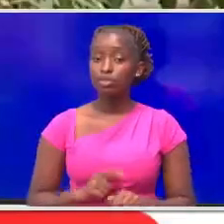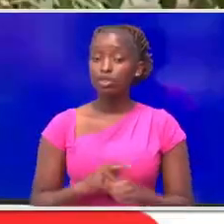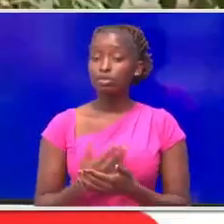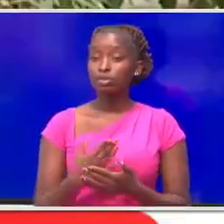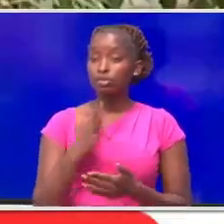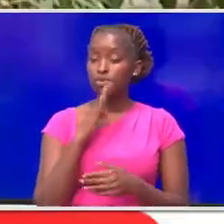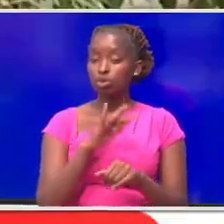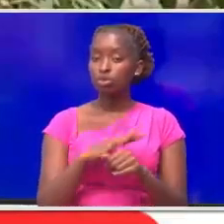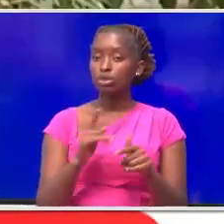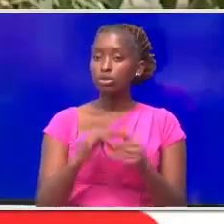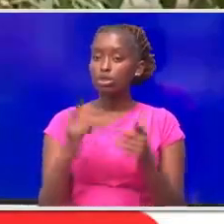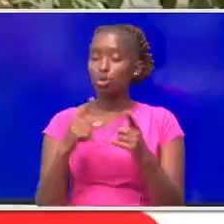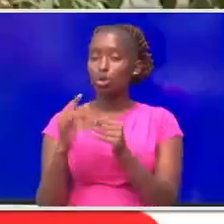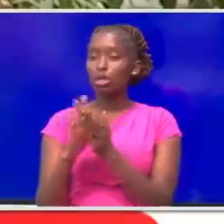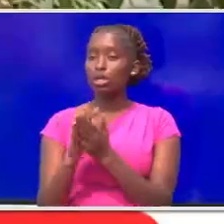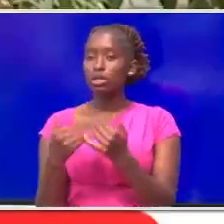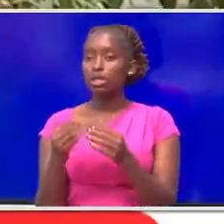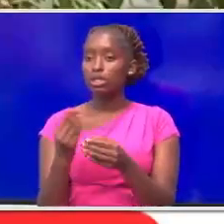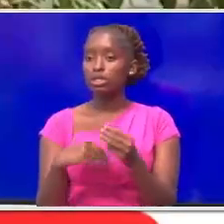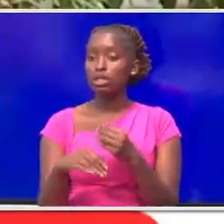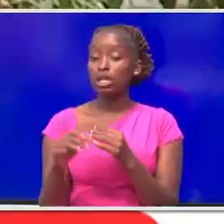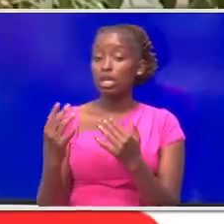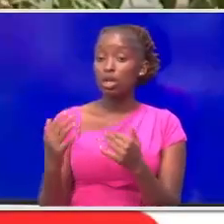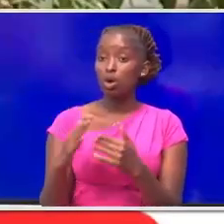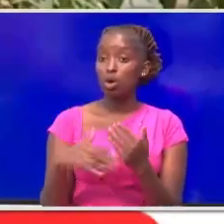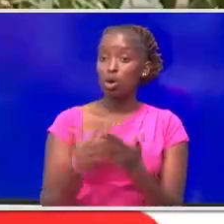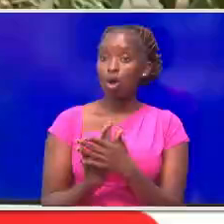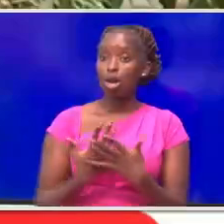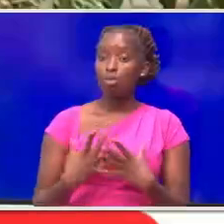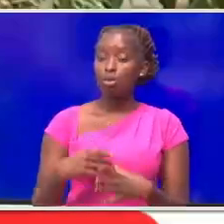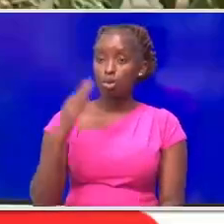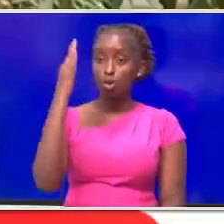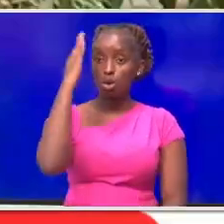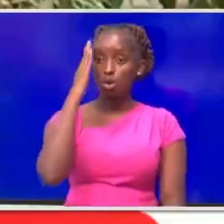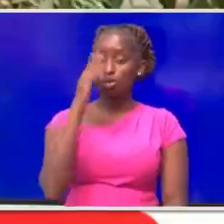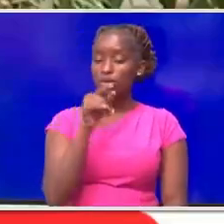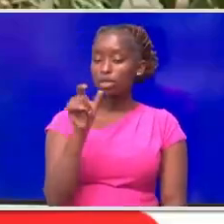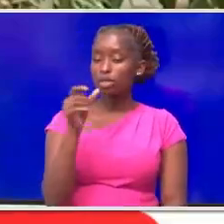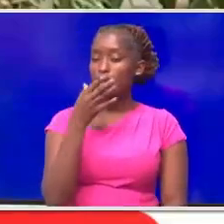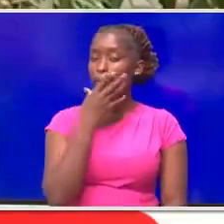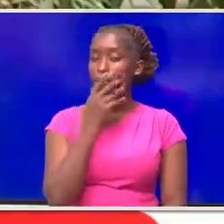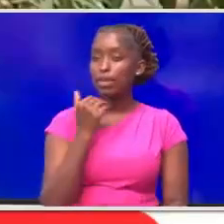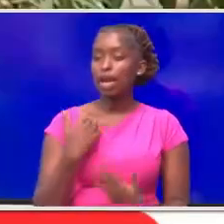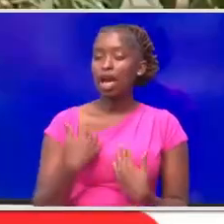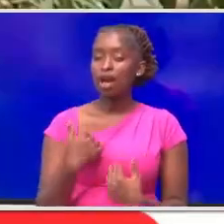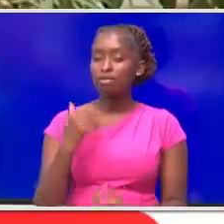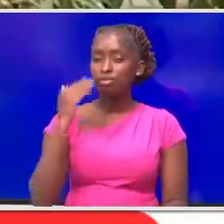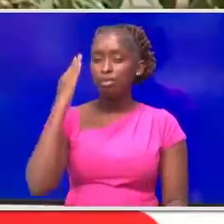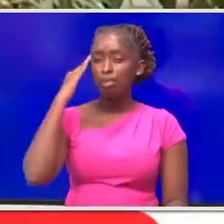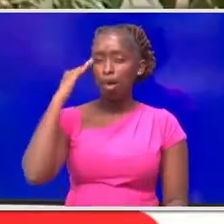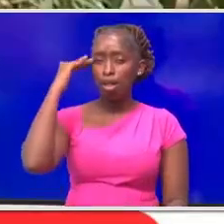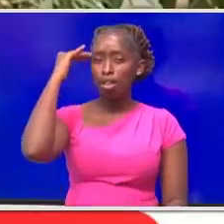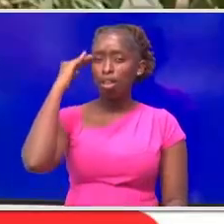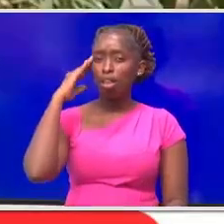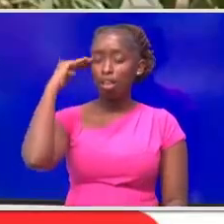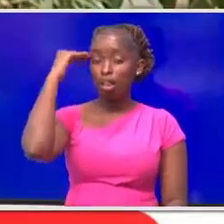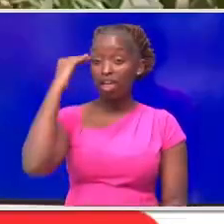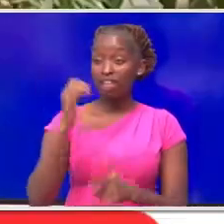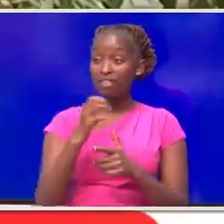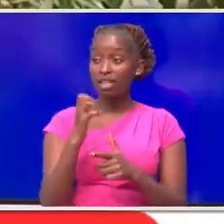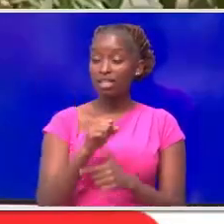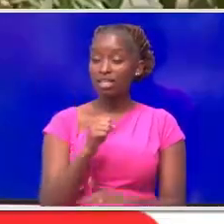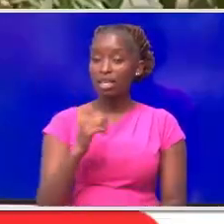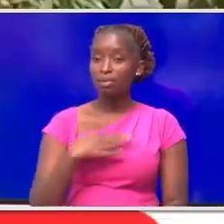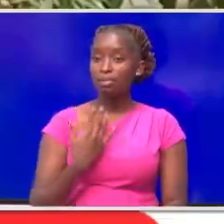use. Kwa hivyo kila mtu alikuwa anajua kwa kijiji ya kwamba huyu mama si akili yake si sawa sana. Kwa upande yangu hata mimi vile nisikia